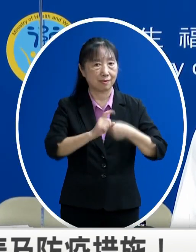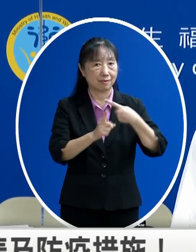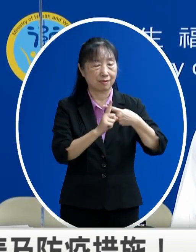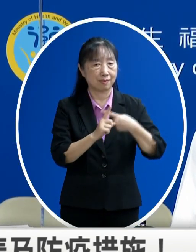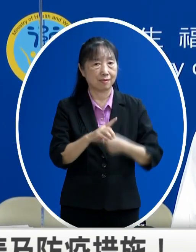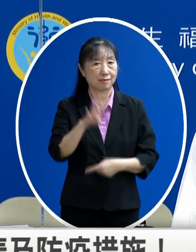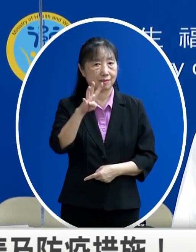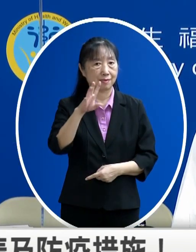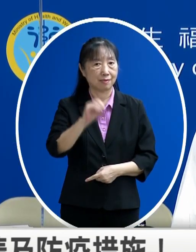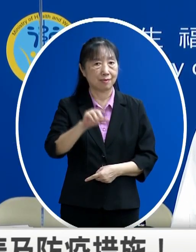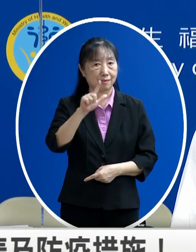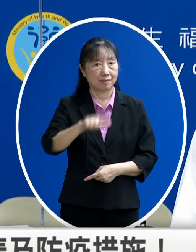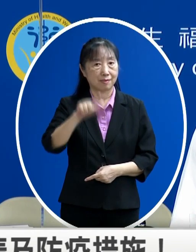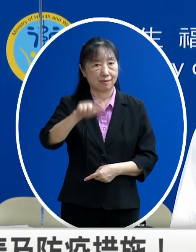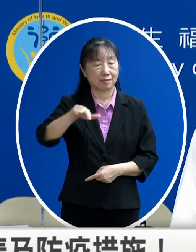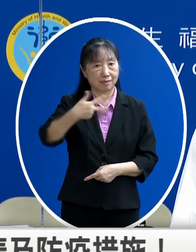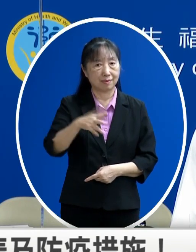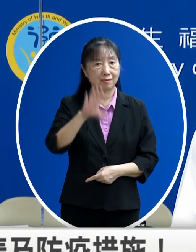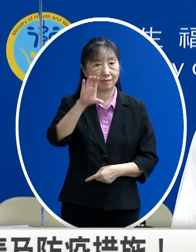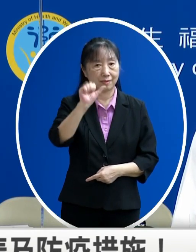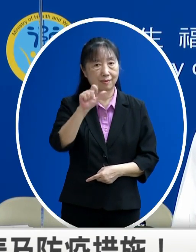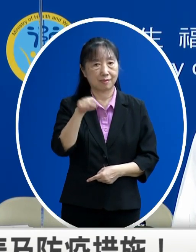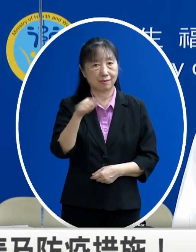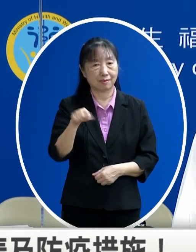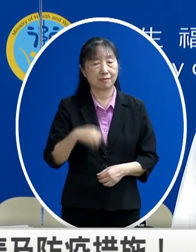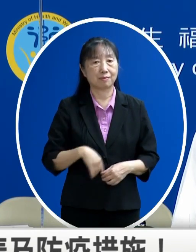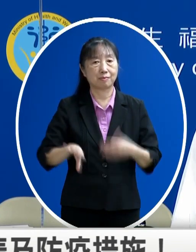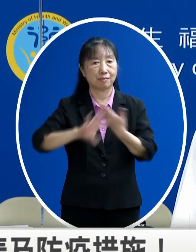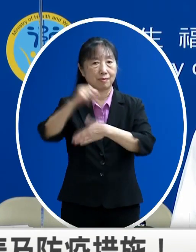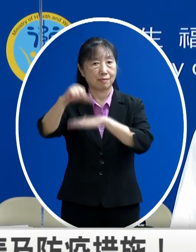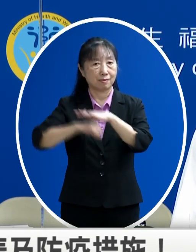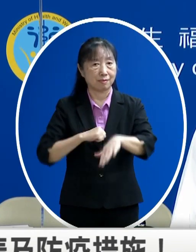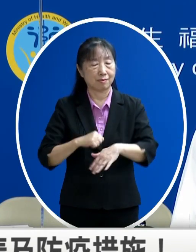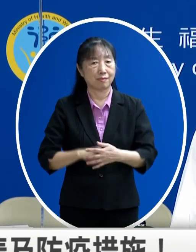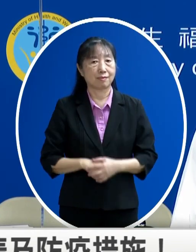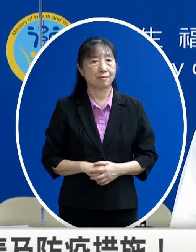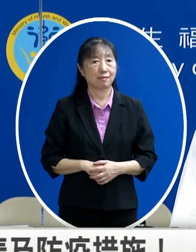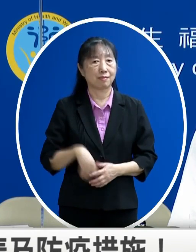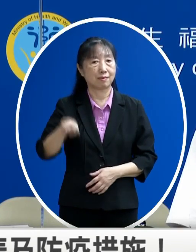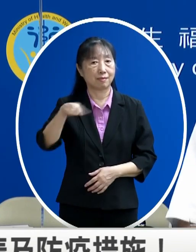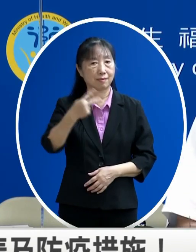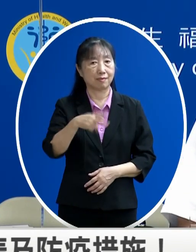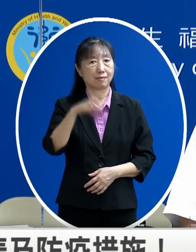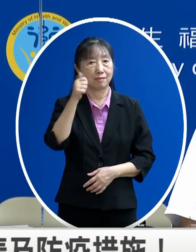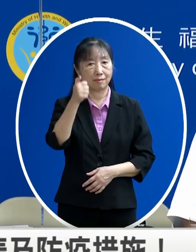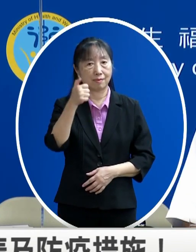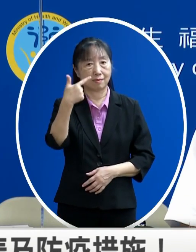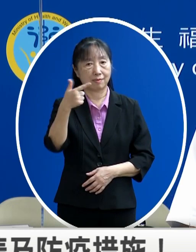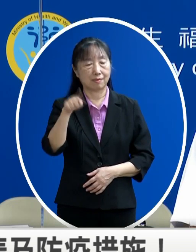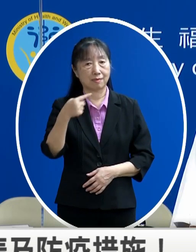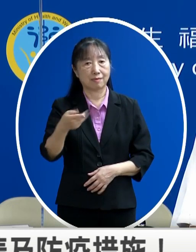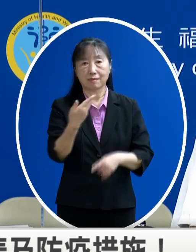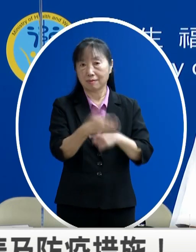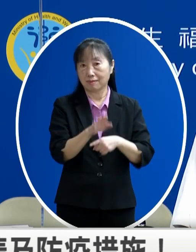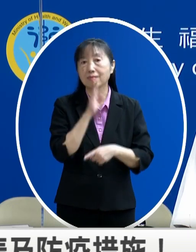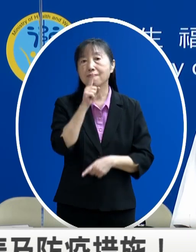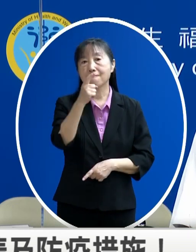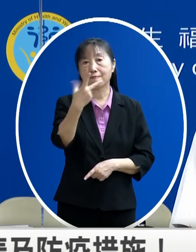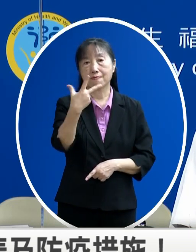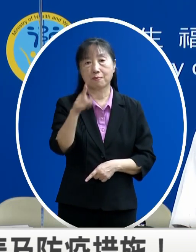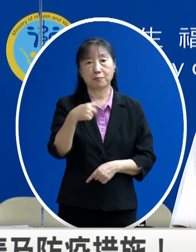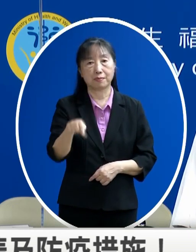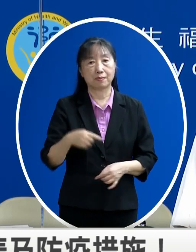病例是46,795例，那境外移入的个案是有256例，死亡个案